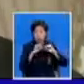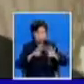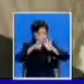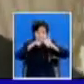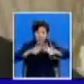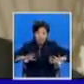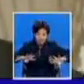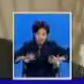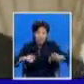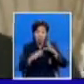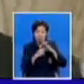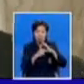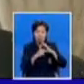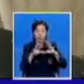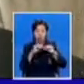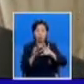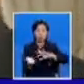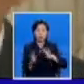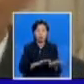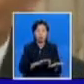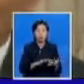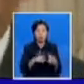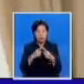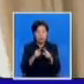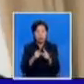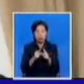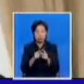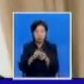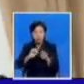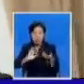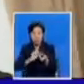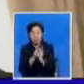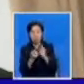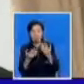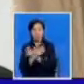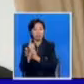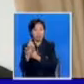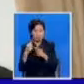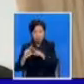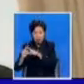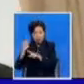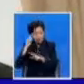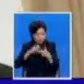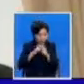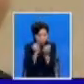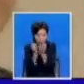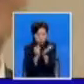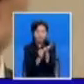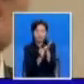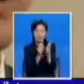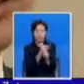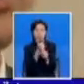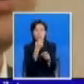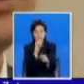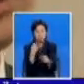นะแต่ก็พลิกขึ้นมาโดยการเข้ามาแก้ไขปัญหาสถานการณ์อะไรต่างๆคือมันจะมีความเปลี่ยนแปลงอยู่ตลอดเวลานะ